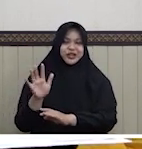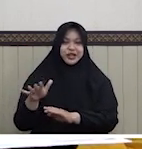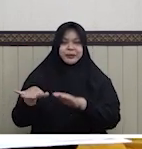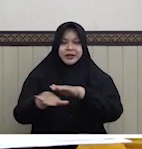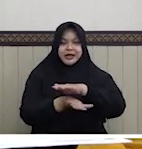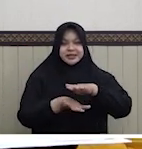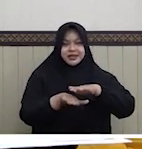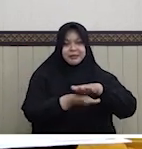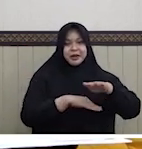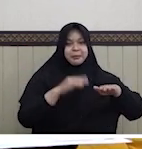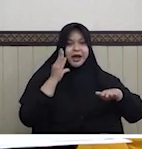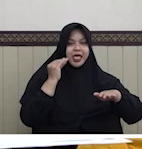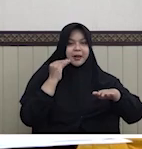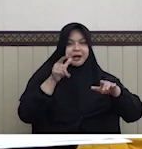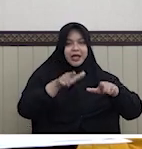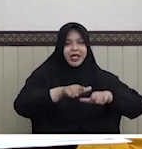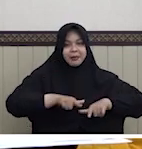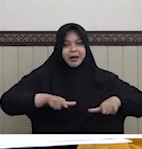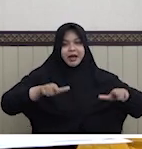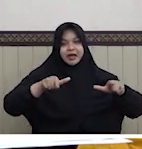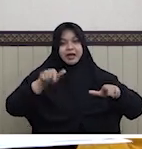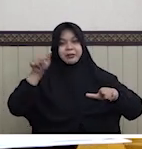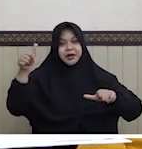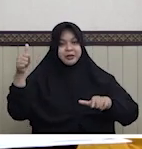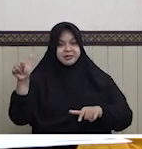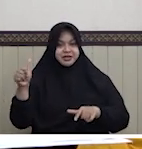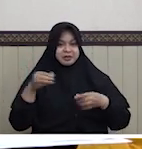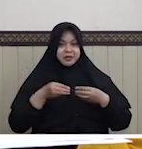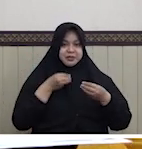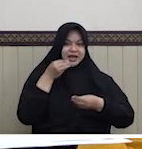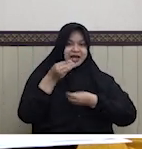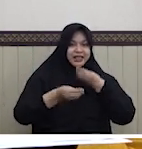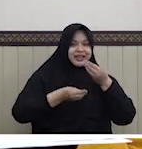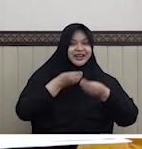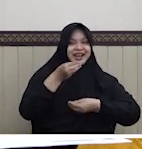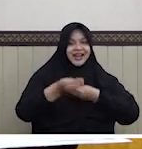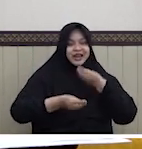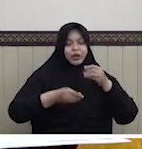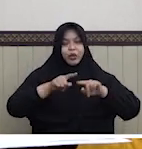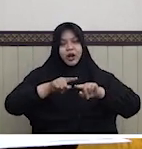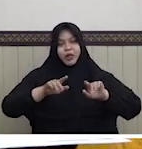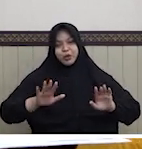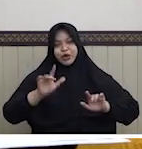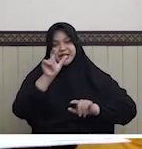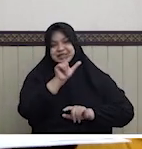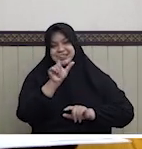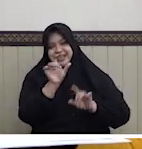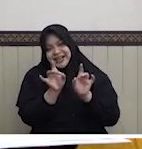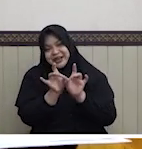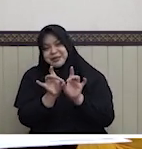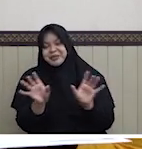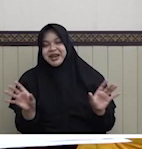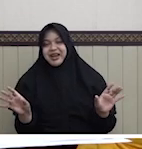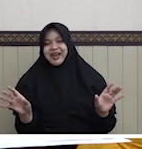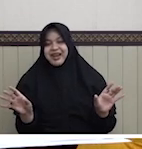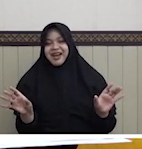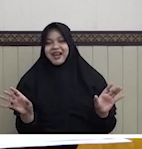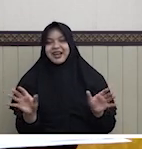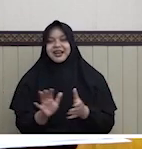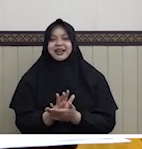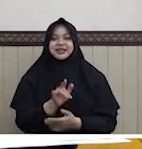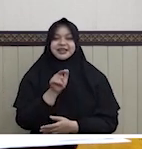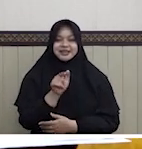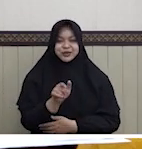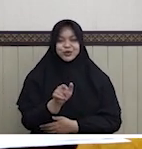berdasarkan pengalaman-pengalaman di lapangan yang bahwa mereka bisa memberikan keterangan walaupun dengan cara yang berbeda